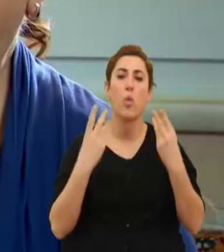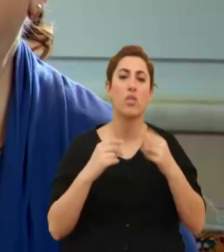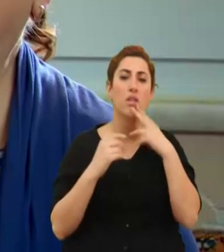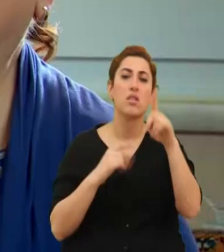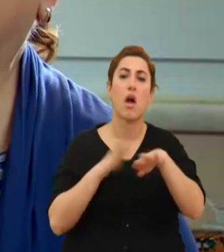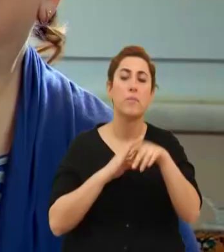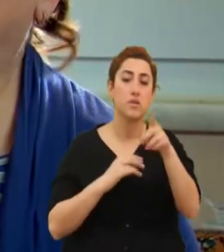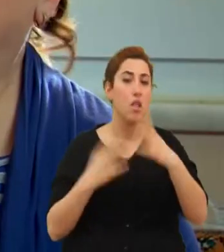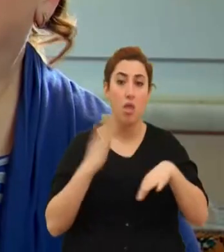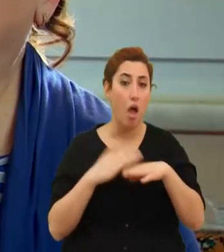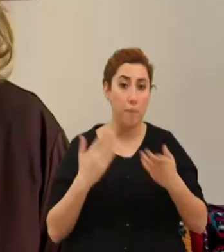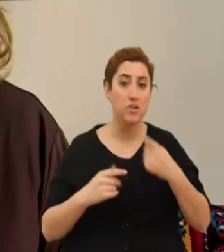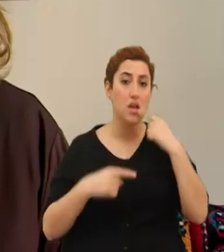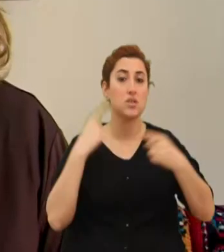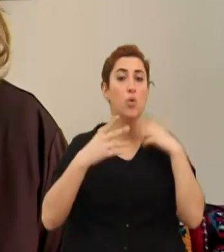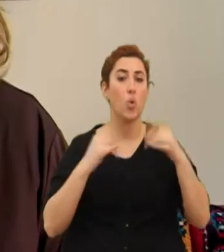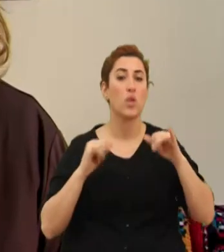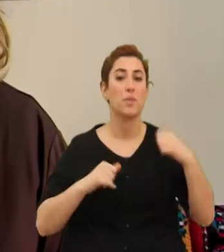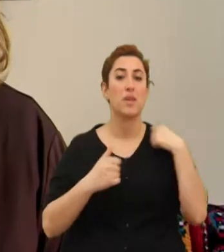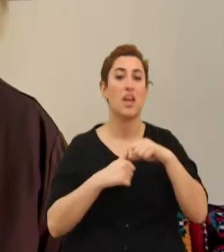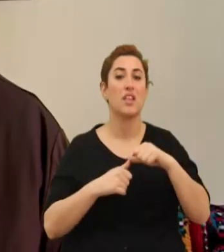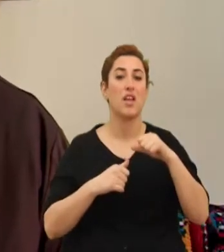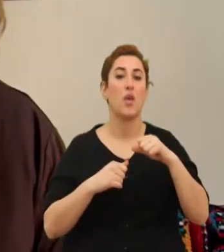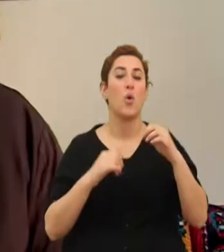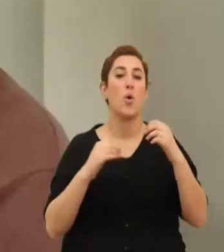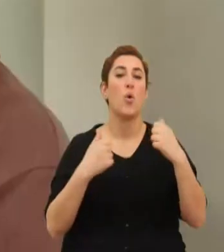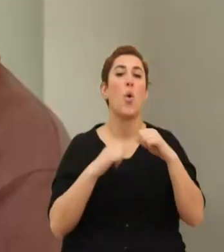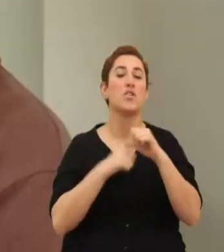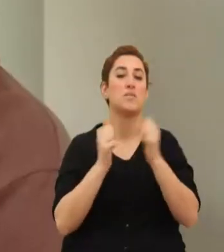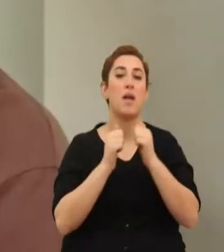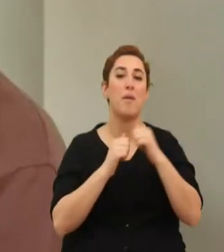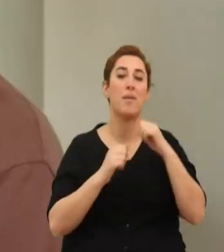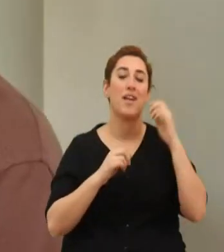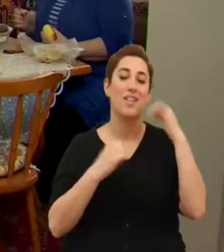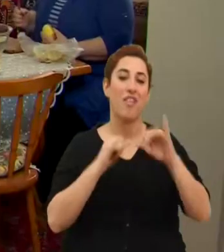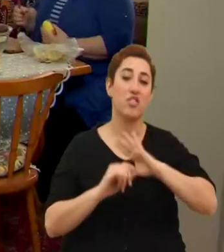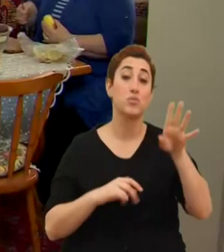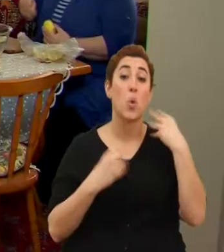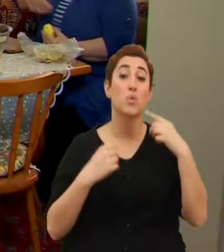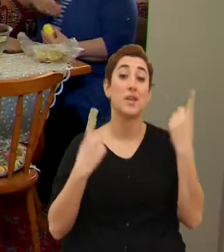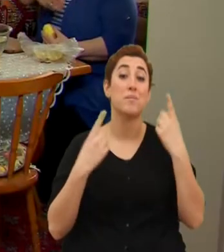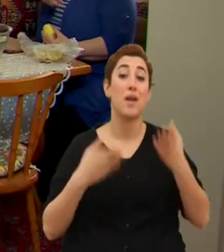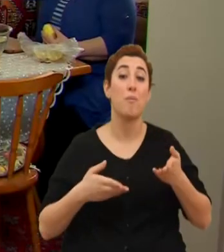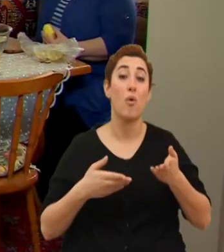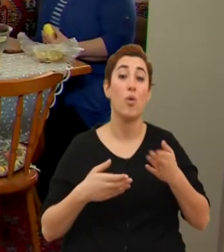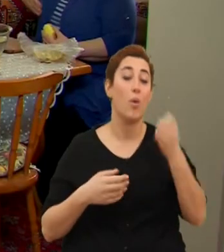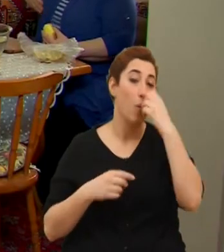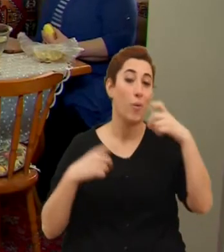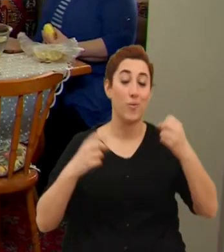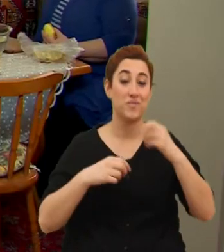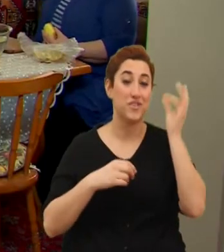kadın size? Ne yapsın canım? Her sene olduğu gibi gene bu sene kocasının adı Kapıcalar'a gitti. Öyle güzel bir yer ki böyle